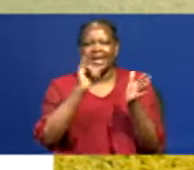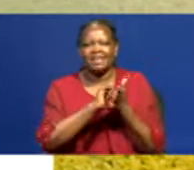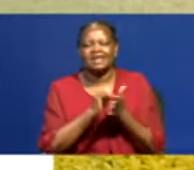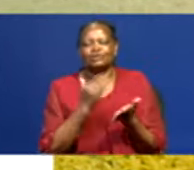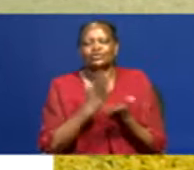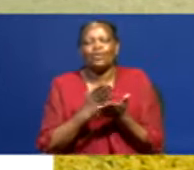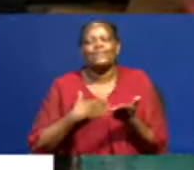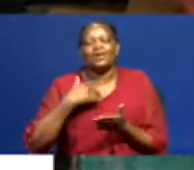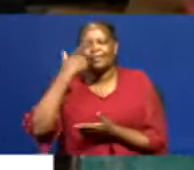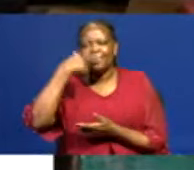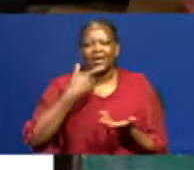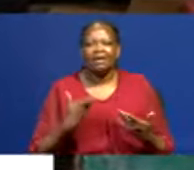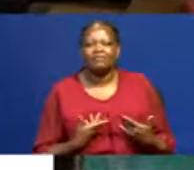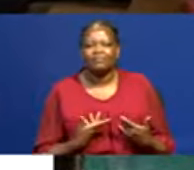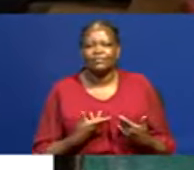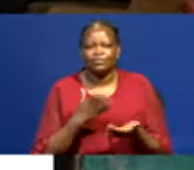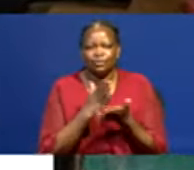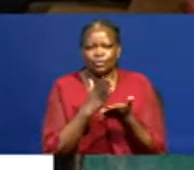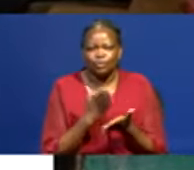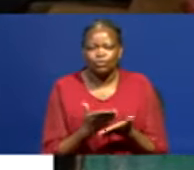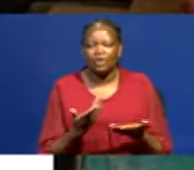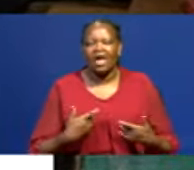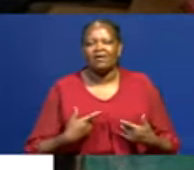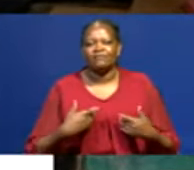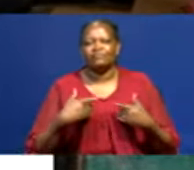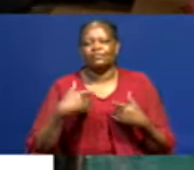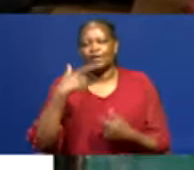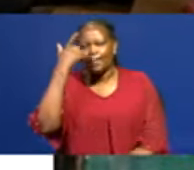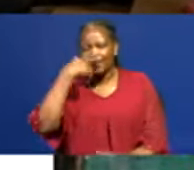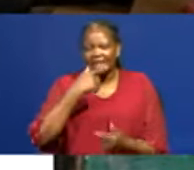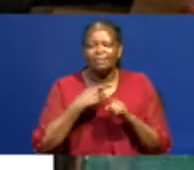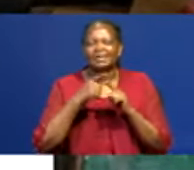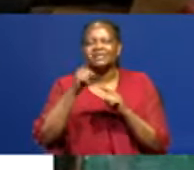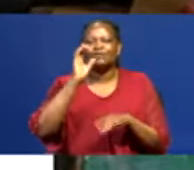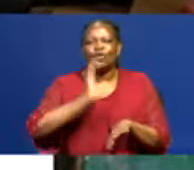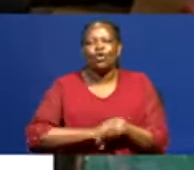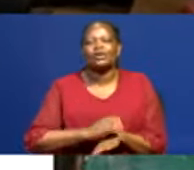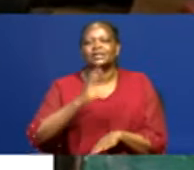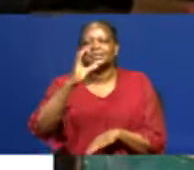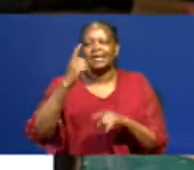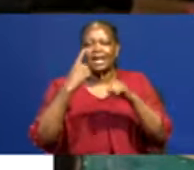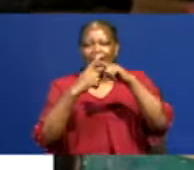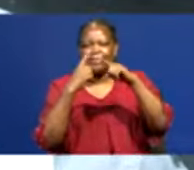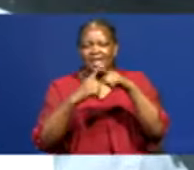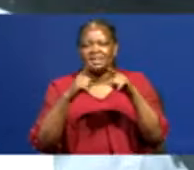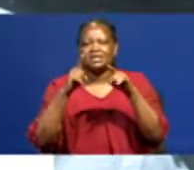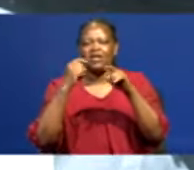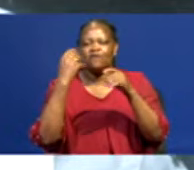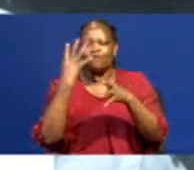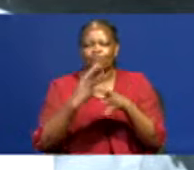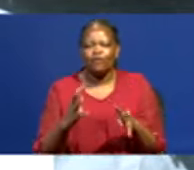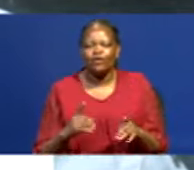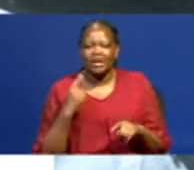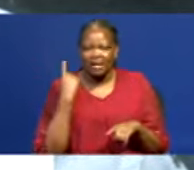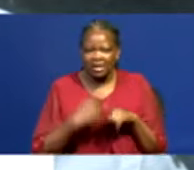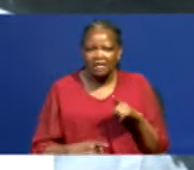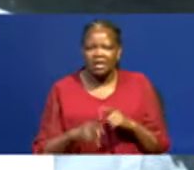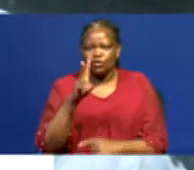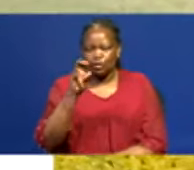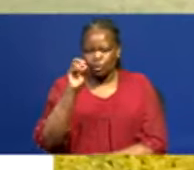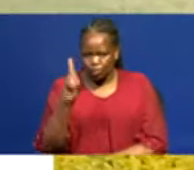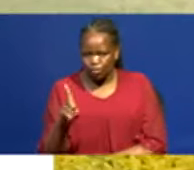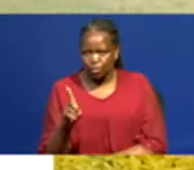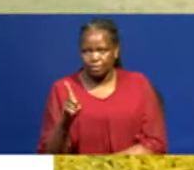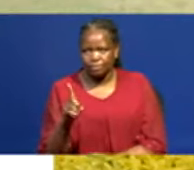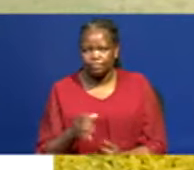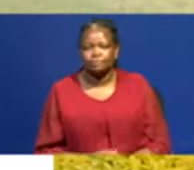a blind student. Licha ya kuona ulemavu wa macho, alizoa alama ya C+ katika mtihani wa kidato cha 4 mwaka 2021.